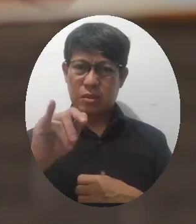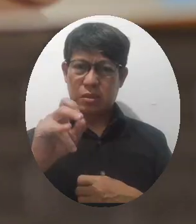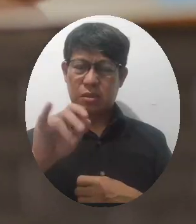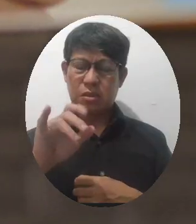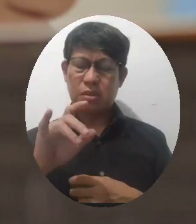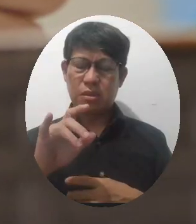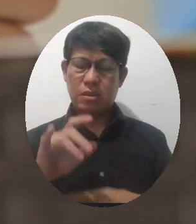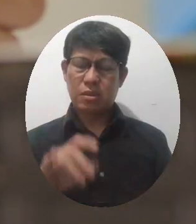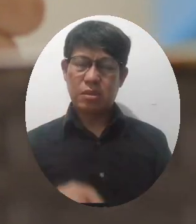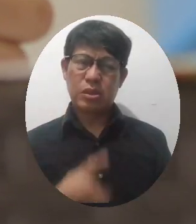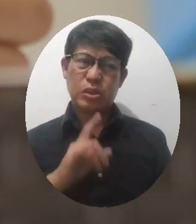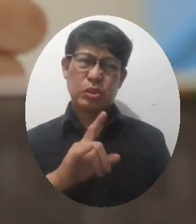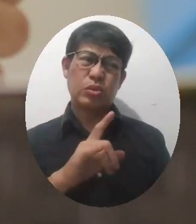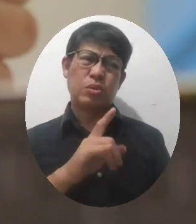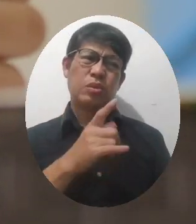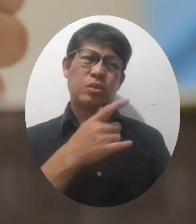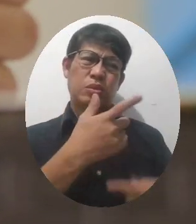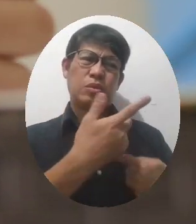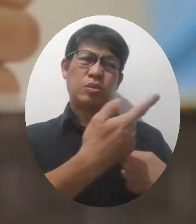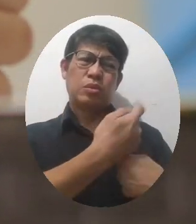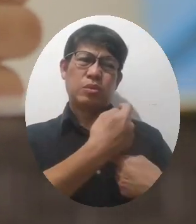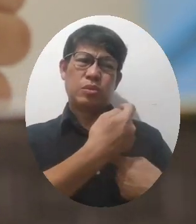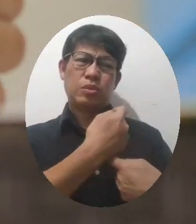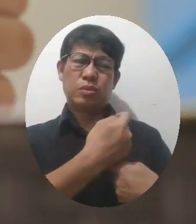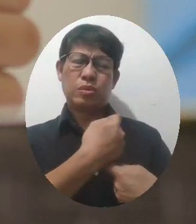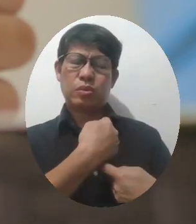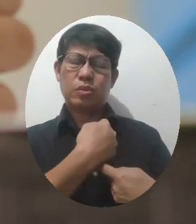lumalabas. Nung simula nung nabully siya.